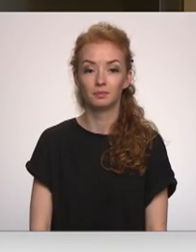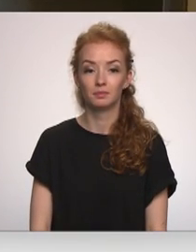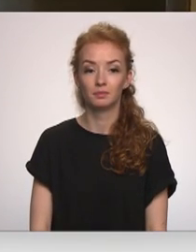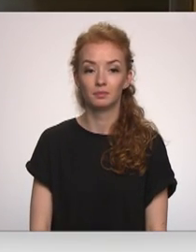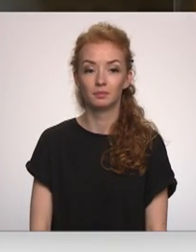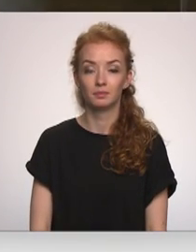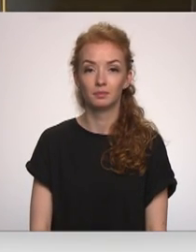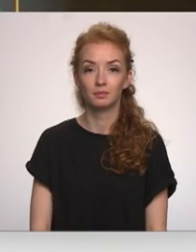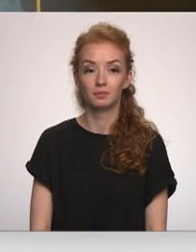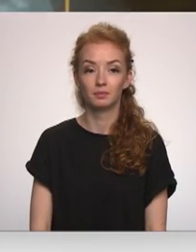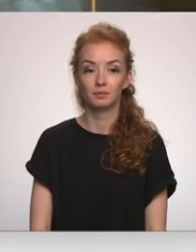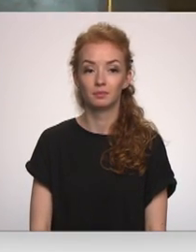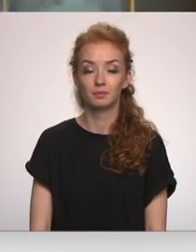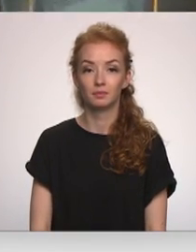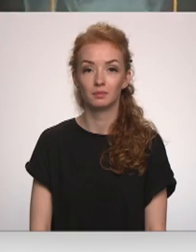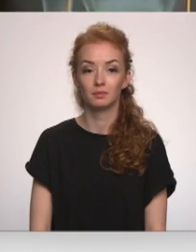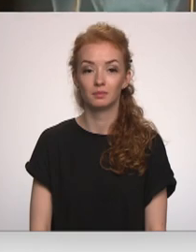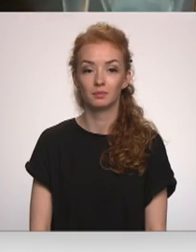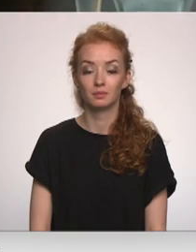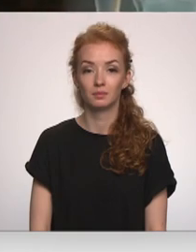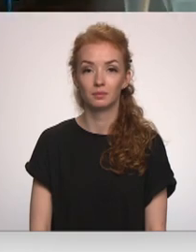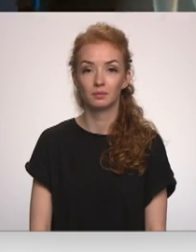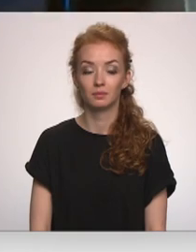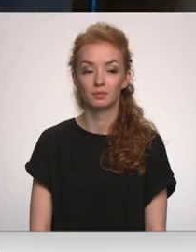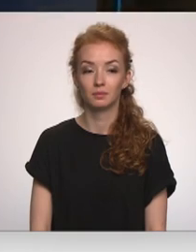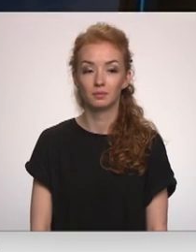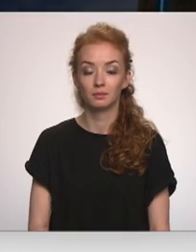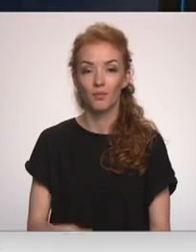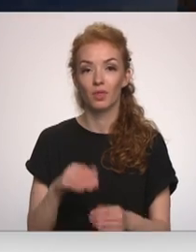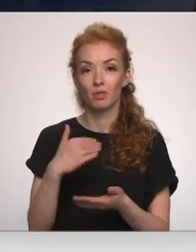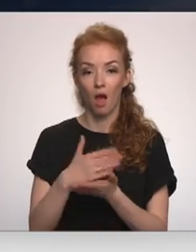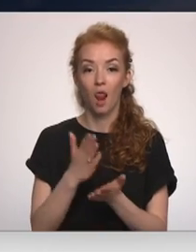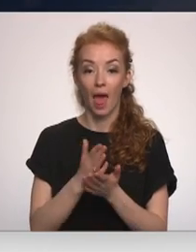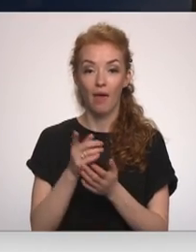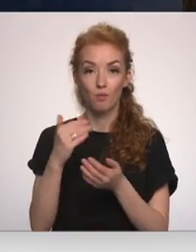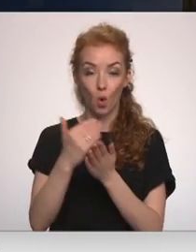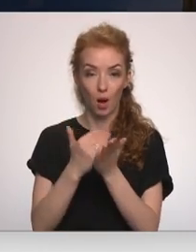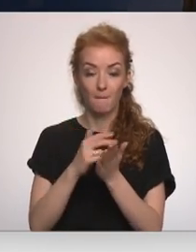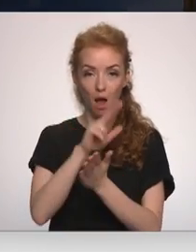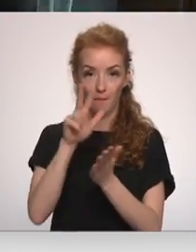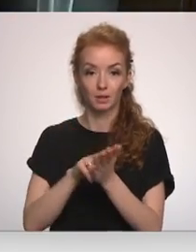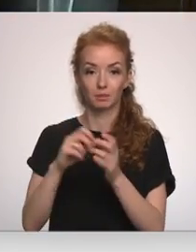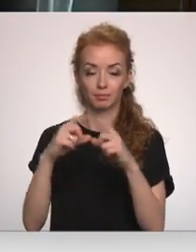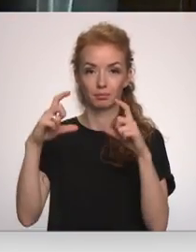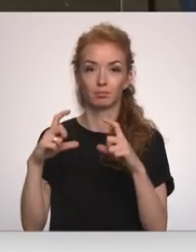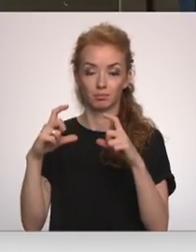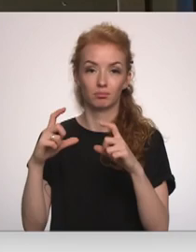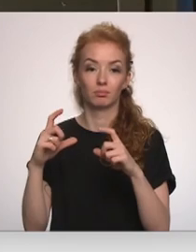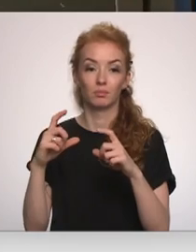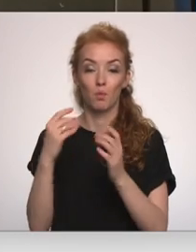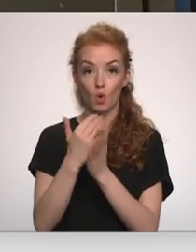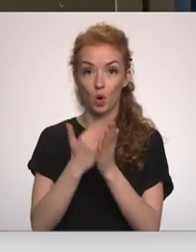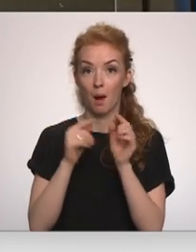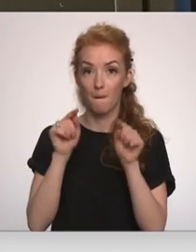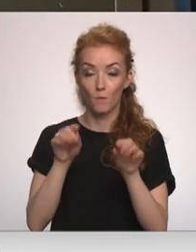dislokācija ir. Nu, tur ir tā lieta, jā, it kā dalēji apstiprina, bet jau redzams, ka ir dislokācija kaulijā.